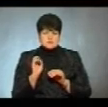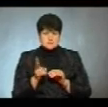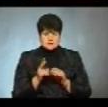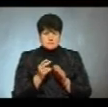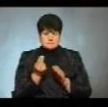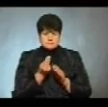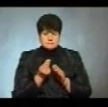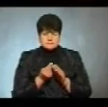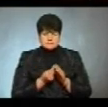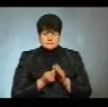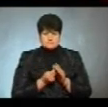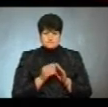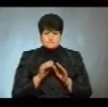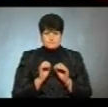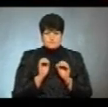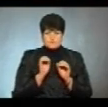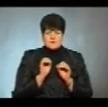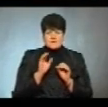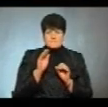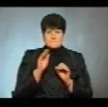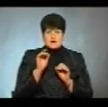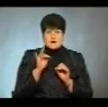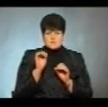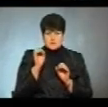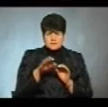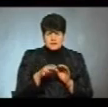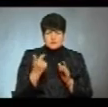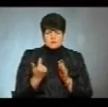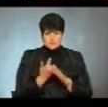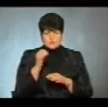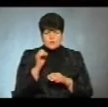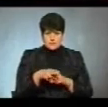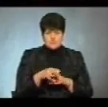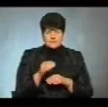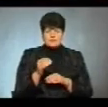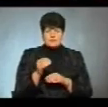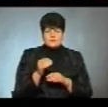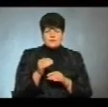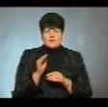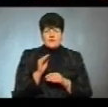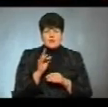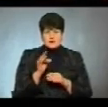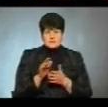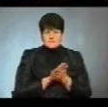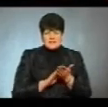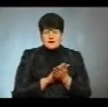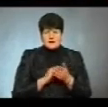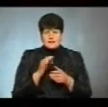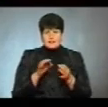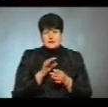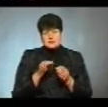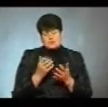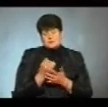візерунок. Потім я кидаю фарбу, знову наношу візерунок і кидаю фарбу, стираю лишнє і виходить